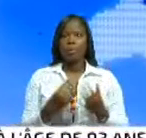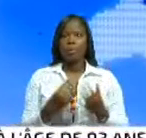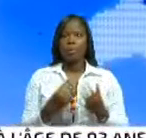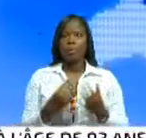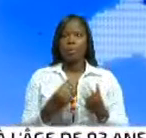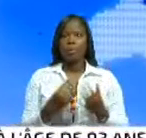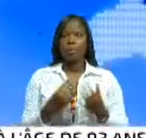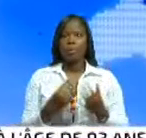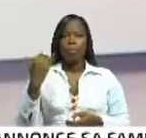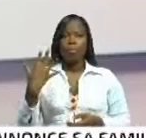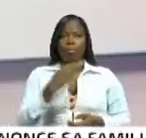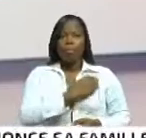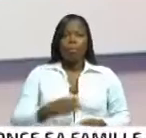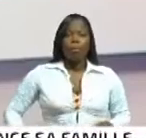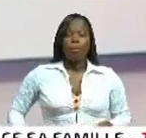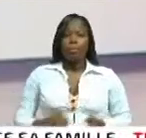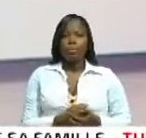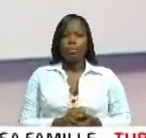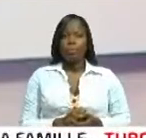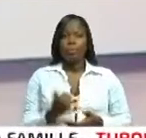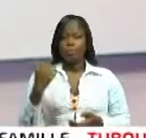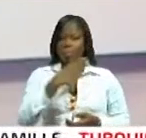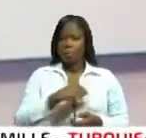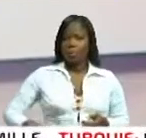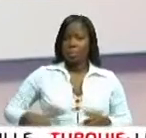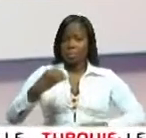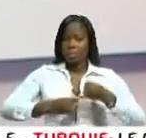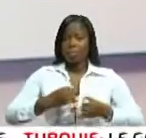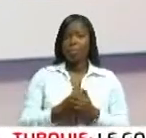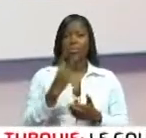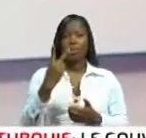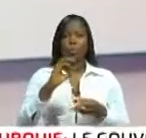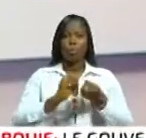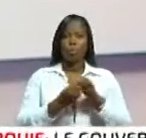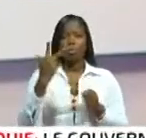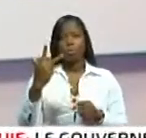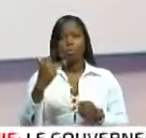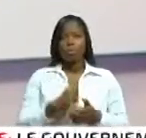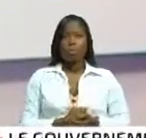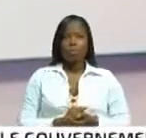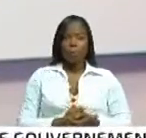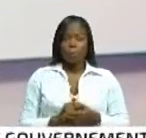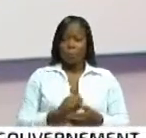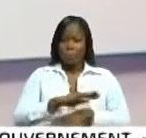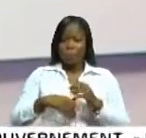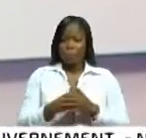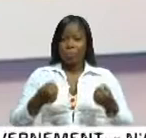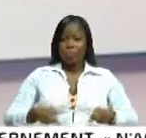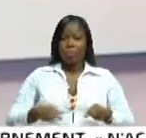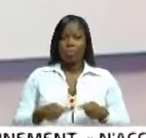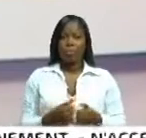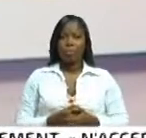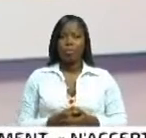les 15 maires les quinze même si j'entends les deux ou trois tout le reste selon